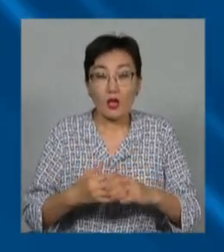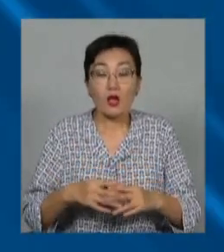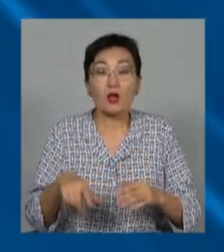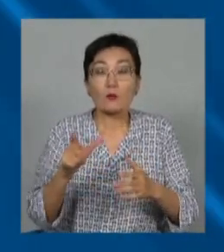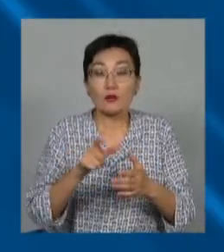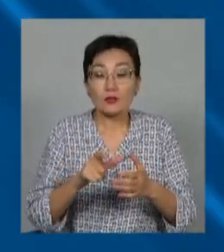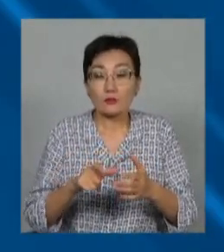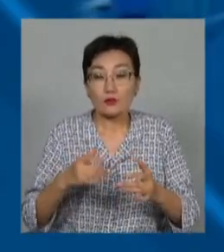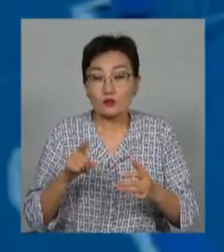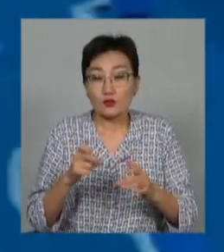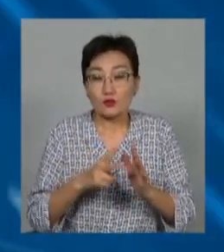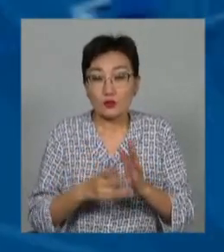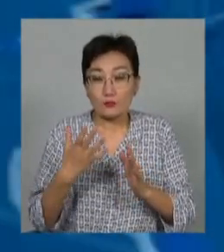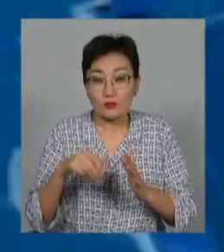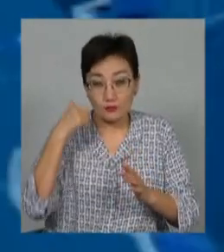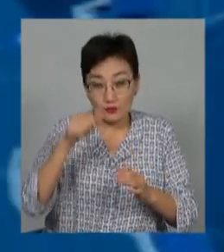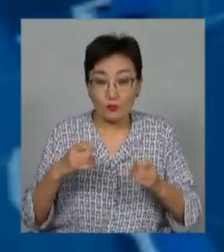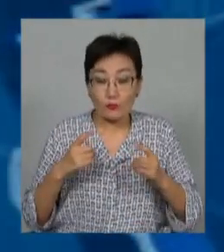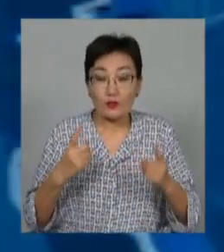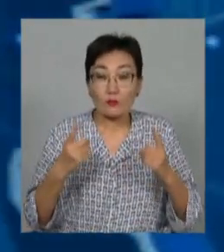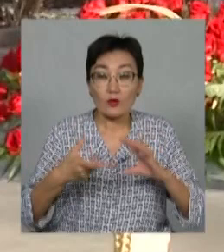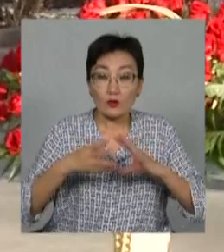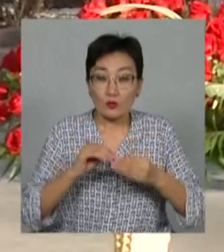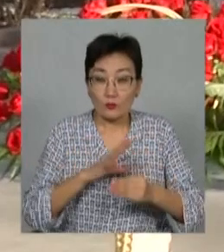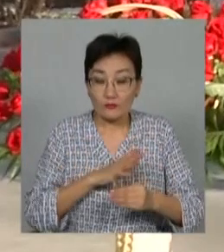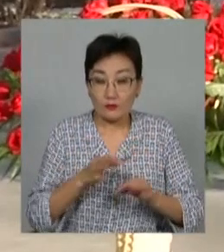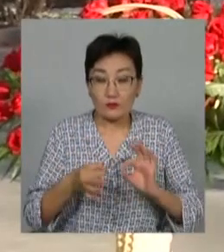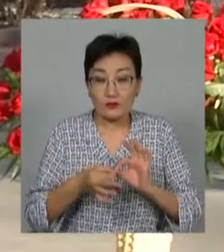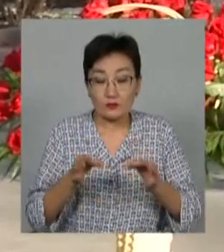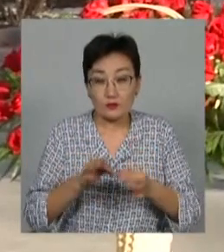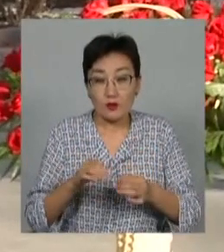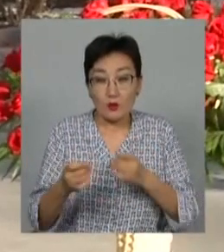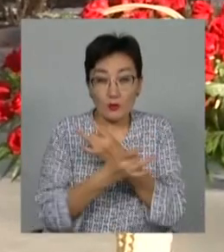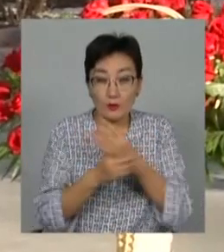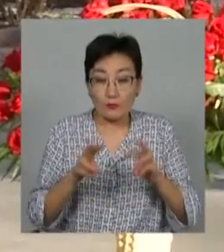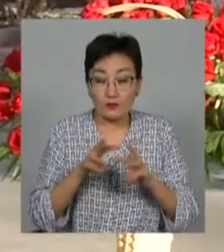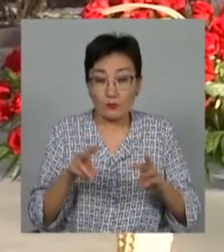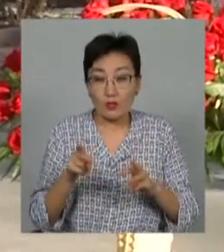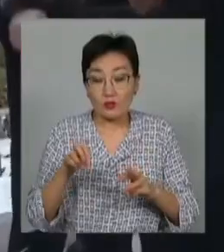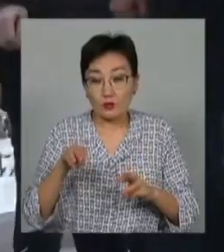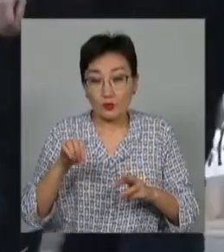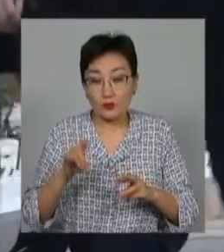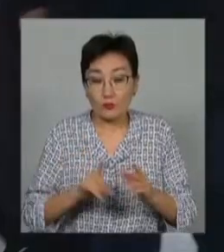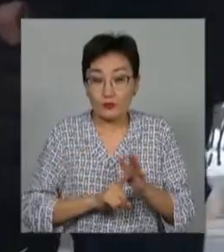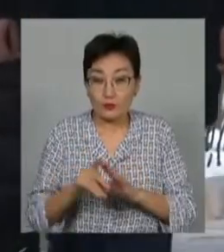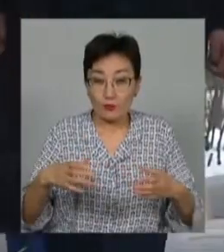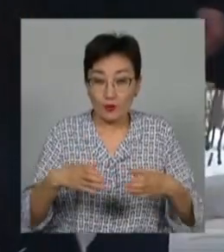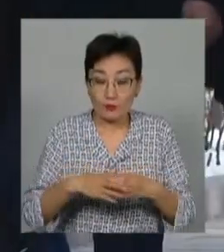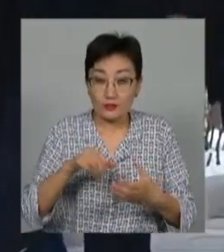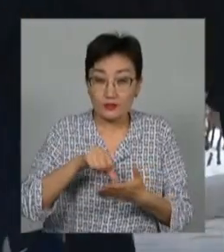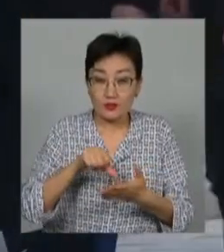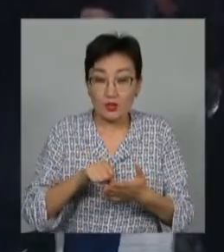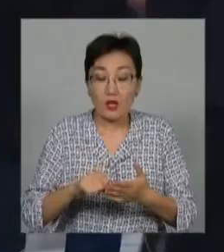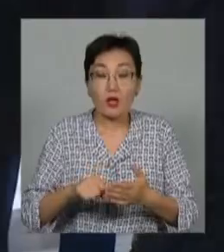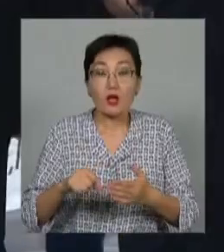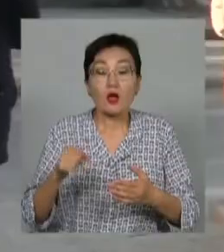ақынның 175 жылдығы қорытындыланды. Мемлекеттік хатшы Қырымбек Көшербаев пен елдің мәдениет министрі Ақтоты Райымқұлова бастаған топ өкілдері